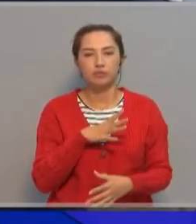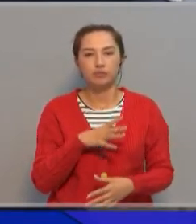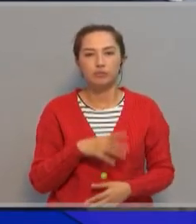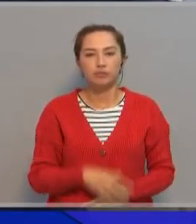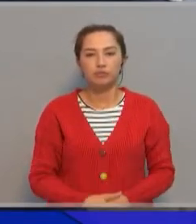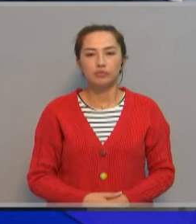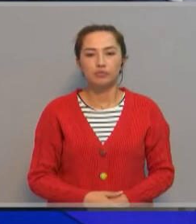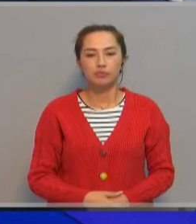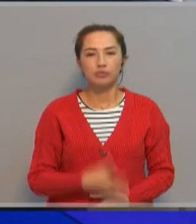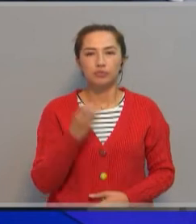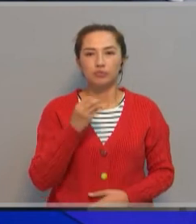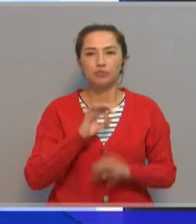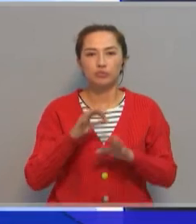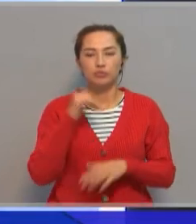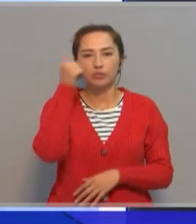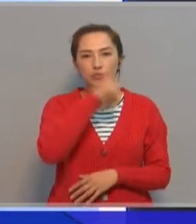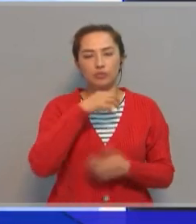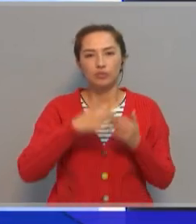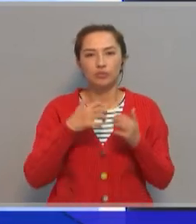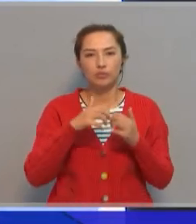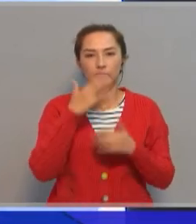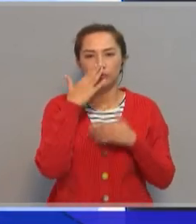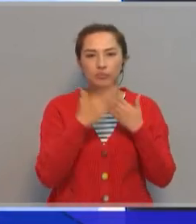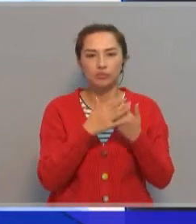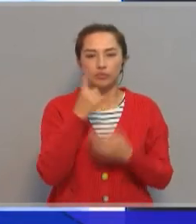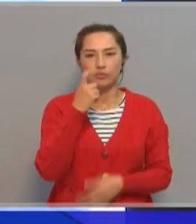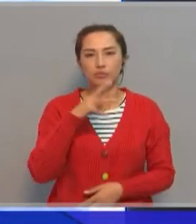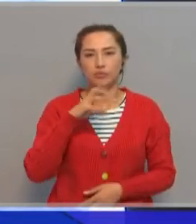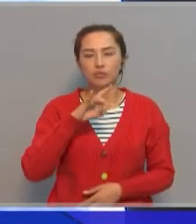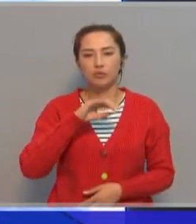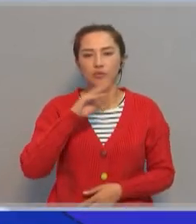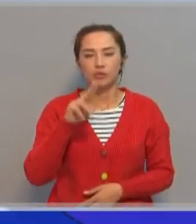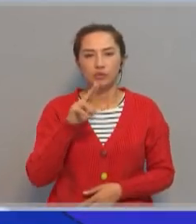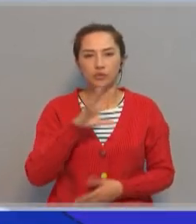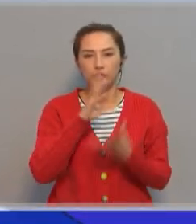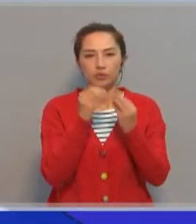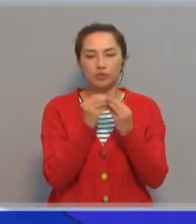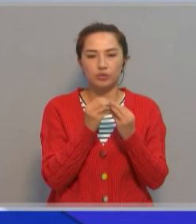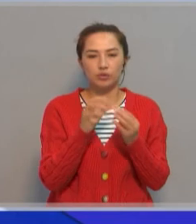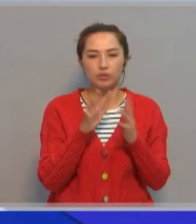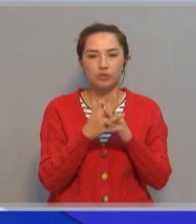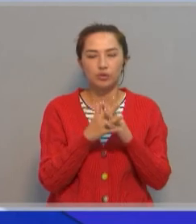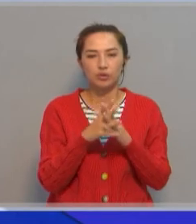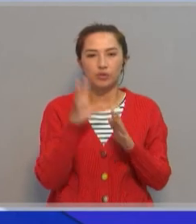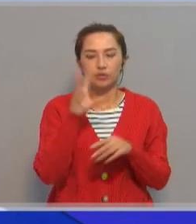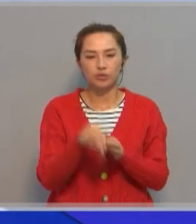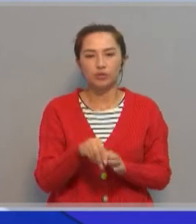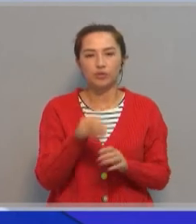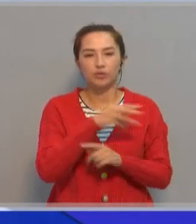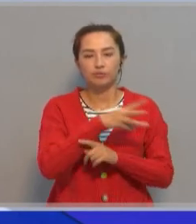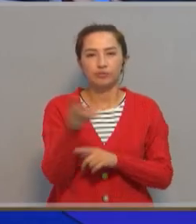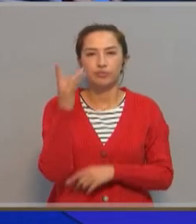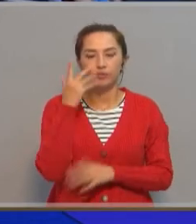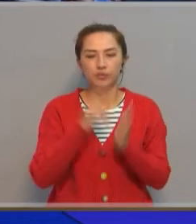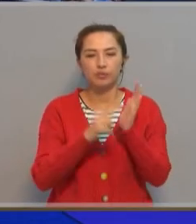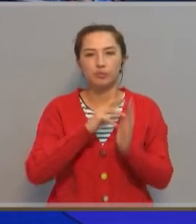жүргізілуде. Айта кетейік, жылына орта есеппен өңірде 100 миллиард теңгенің ауыл шаруашылық өнімдері алынады. Жалпы алғанда